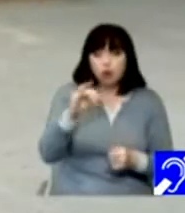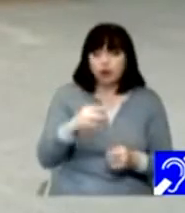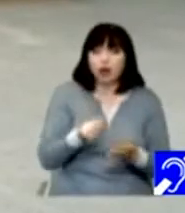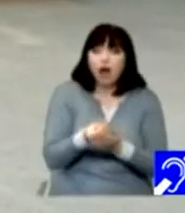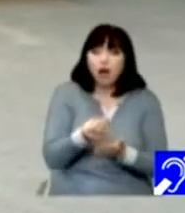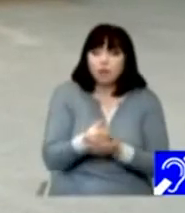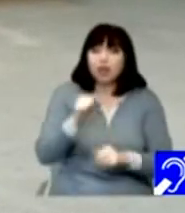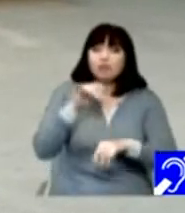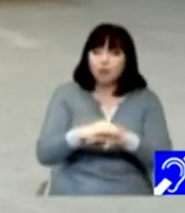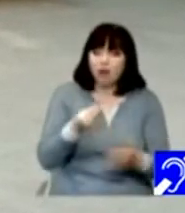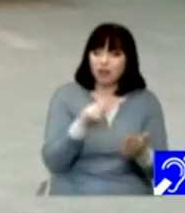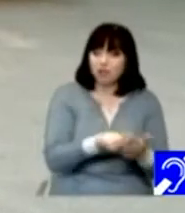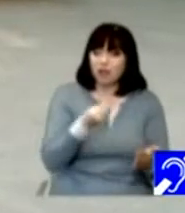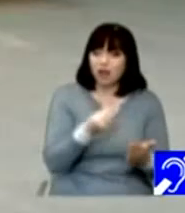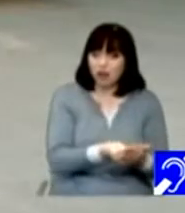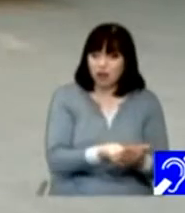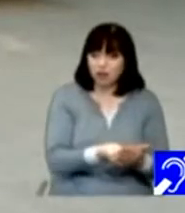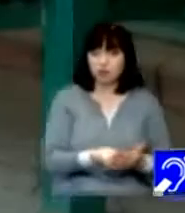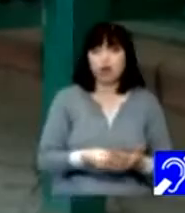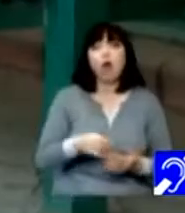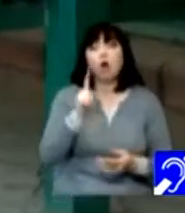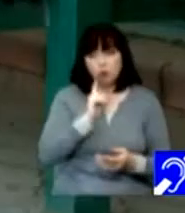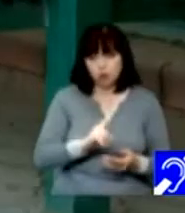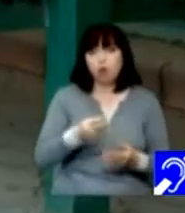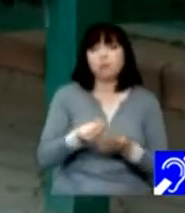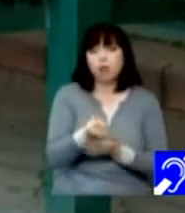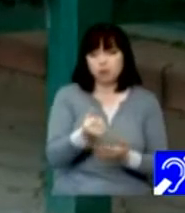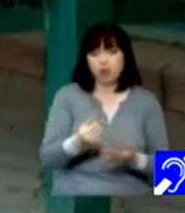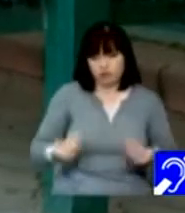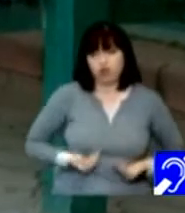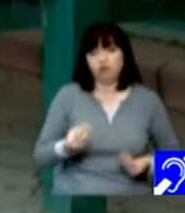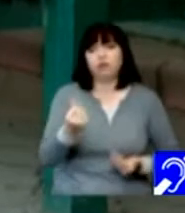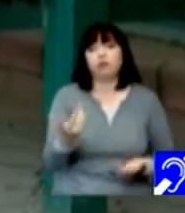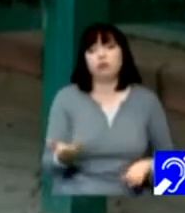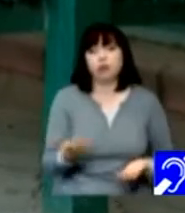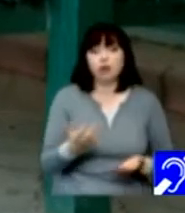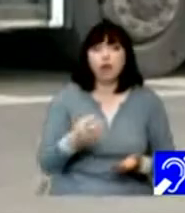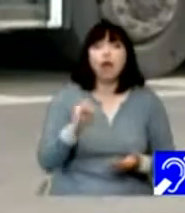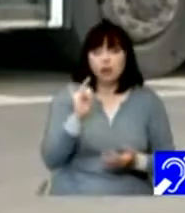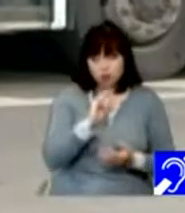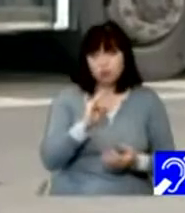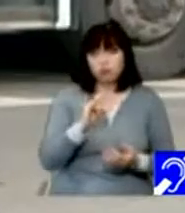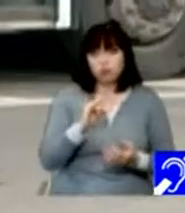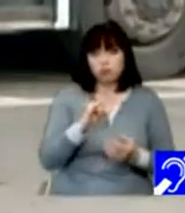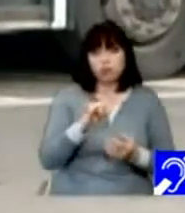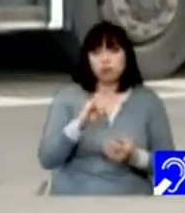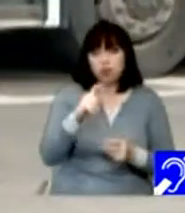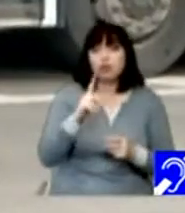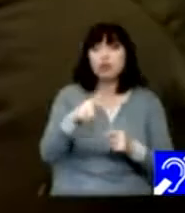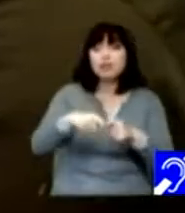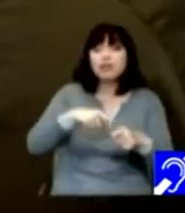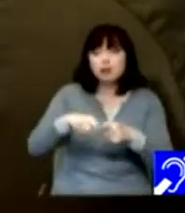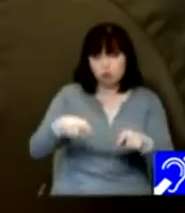cardul bancar. Unii oameni spun că le este mai comod să achite călătoriile cu bani cash, iar de aceeași părere par să fie și